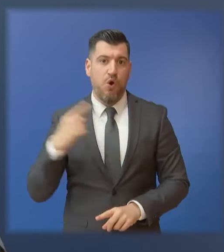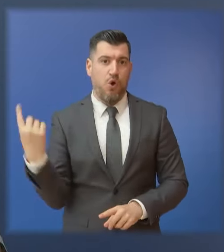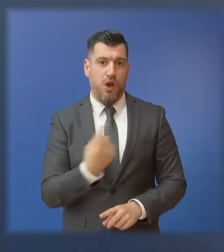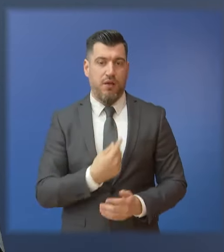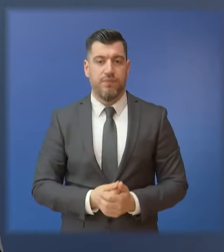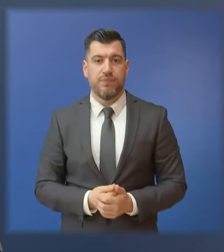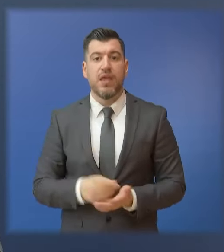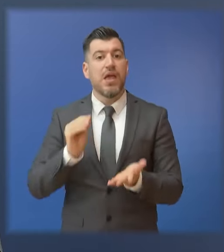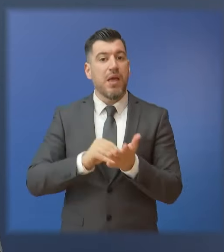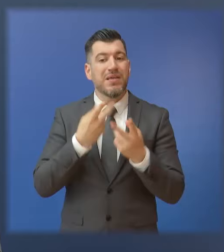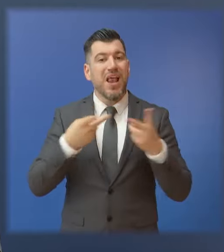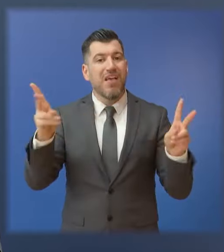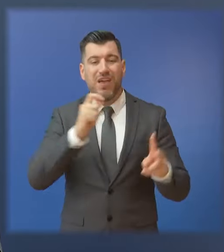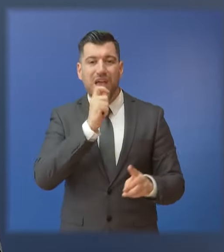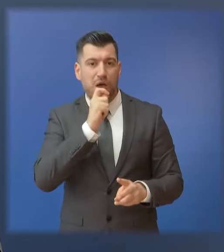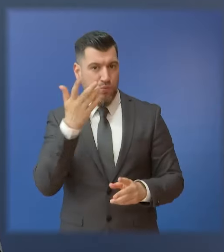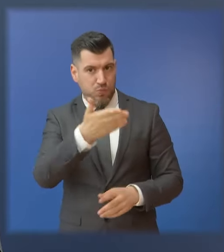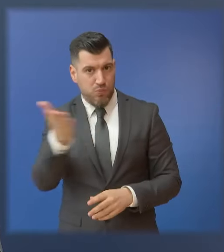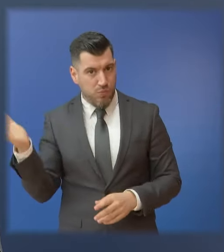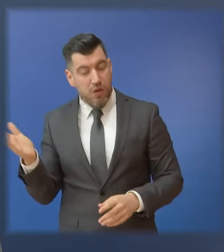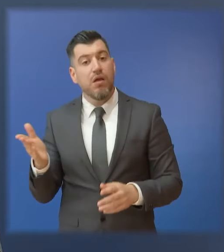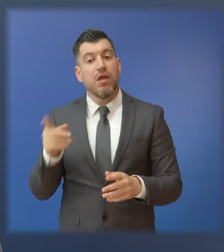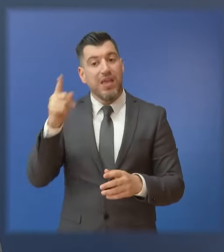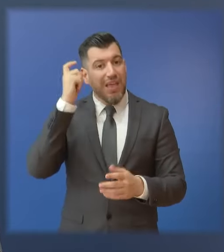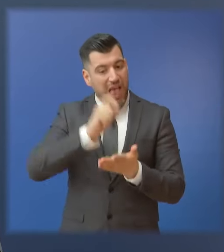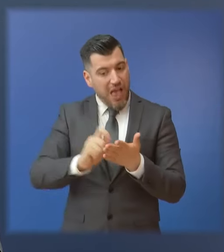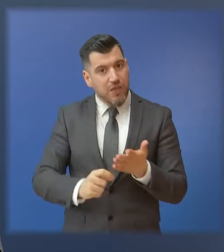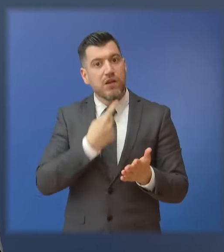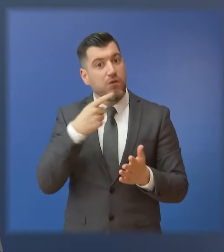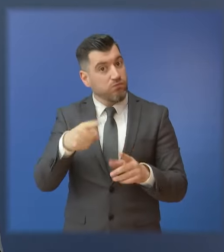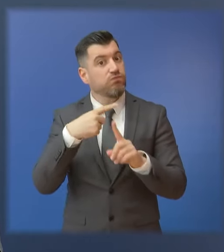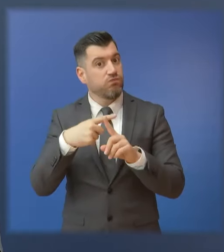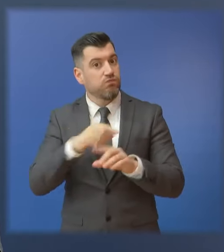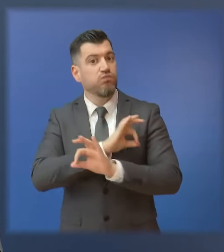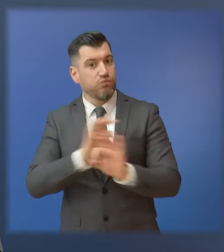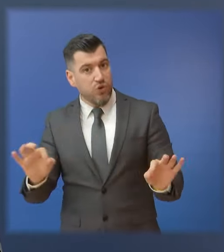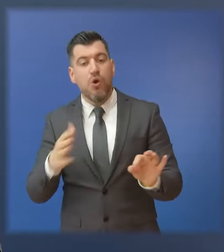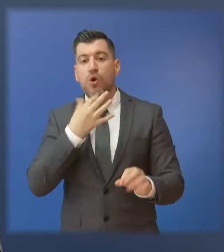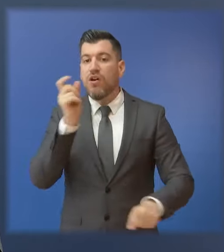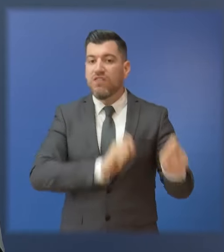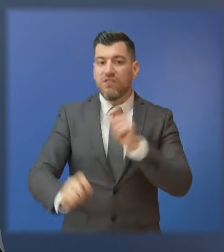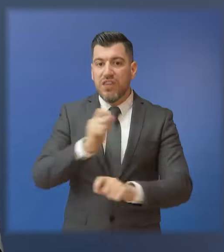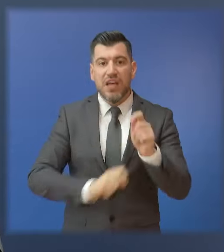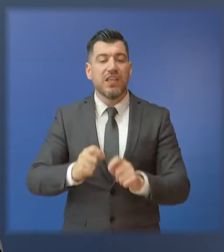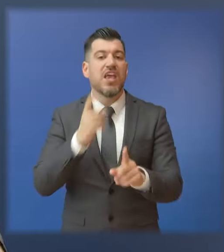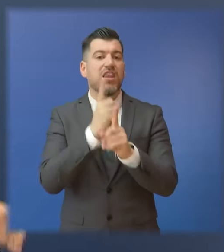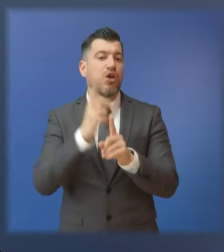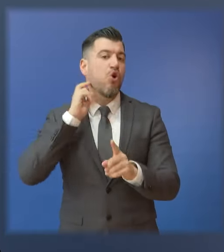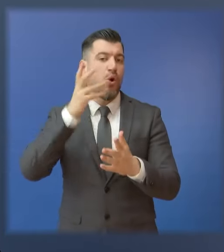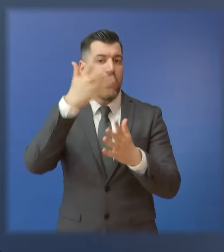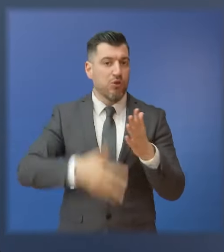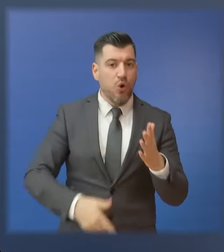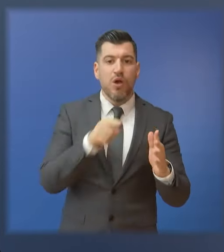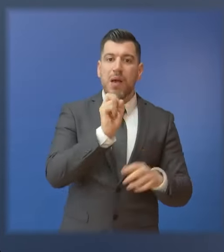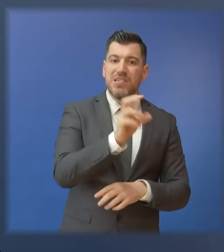το ζήτημα της ελευθερίας του τύπου η έκθεση αναφέρεται με θετικό πρόσημο στη σύσταση των δύο νέων μητρώων για τον έντυπο και τον ηλεκτρονικό τύπο